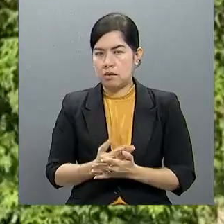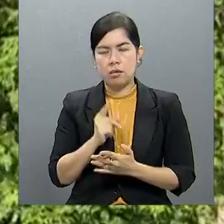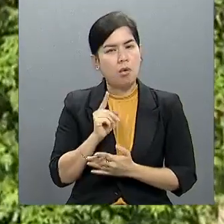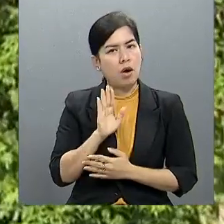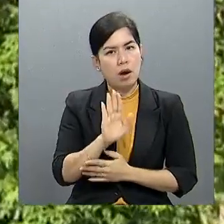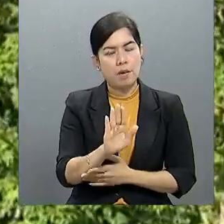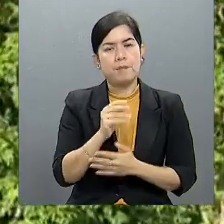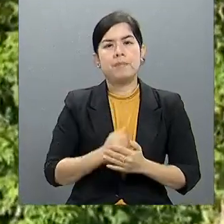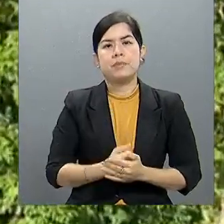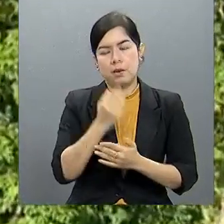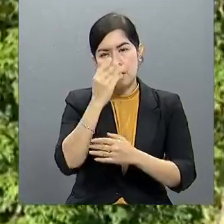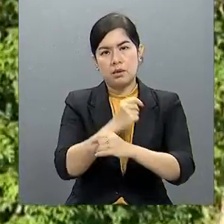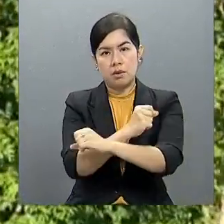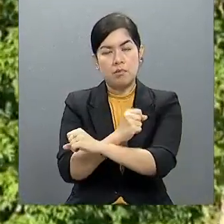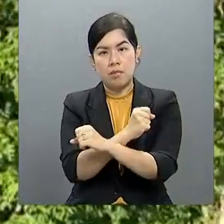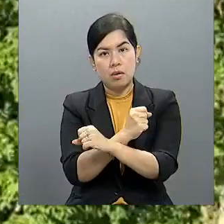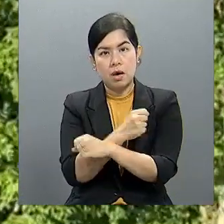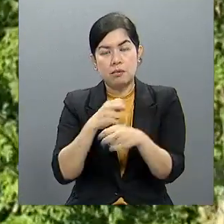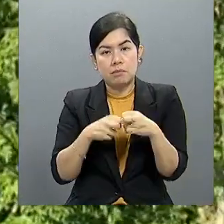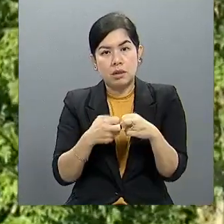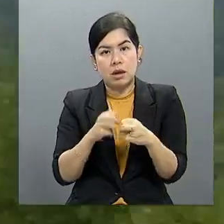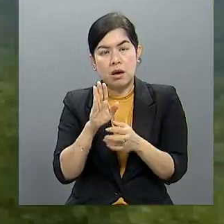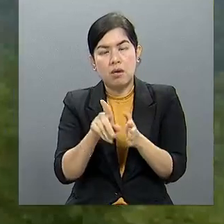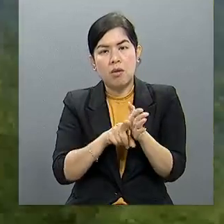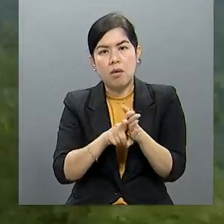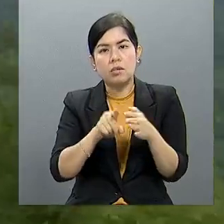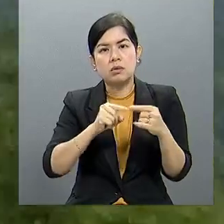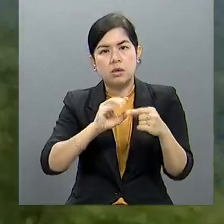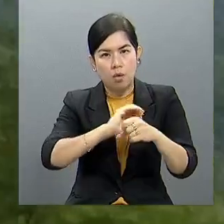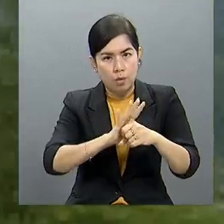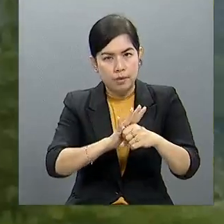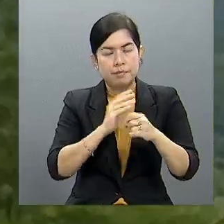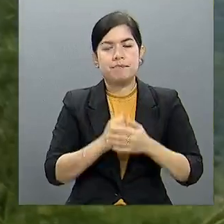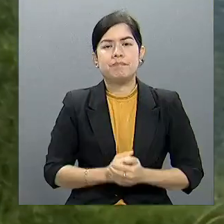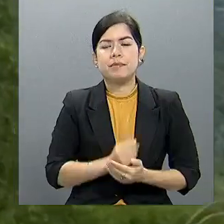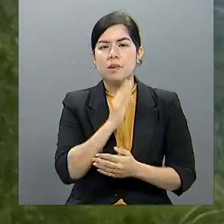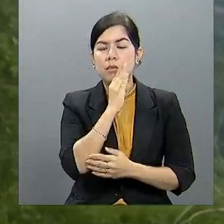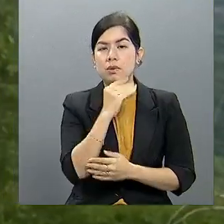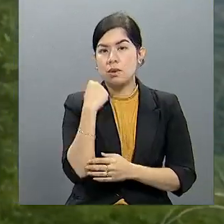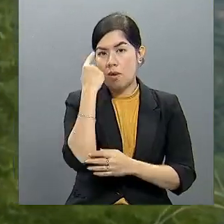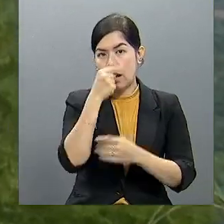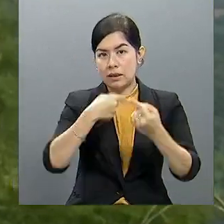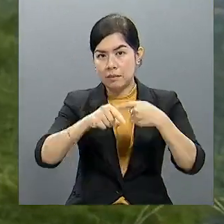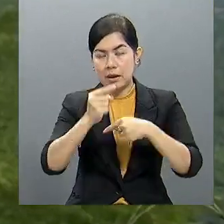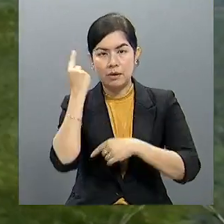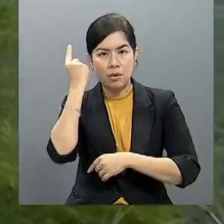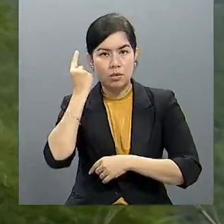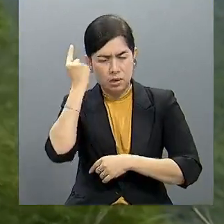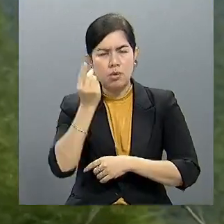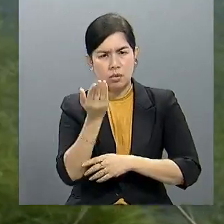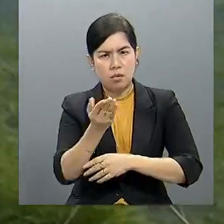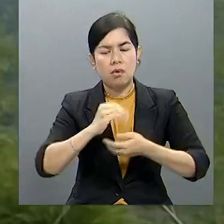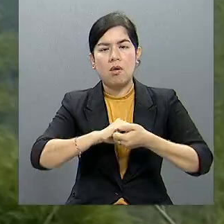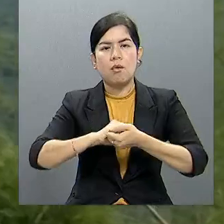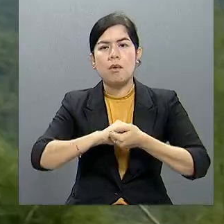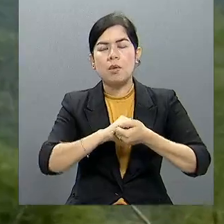ันมาใหเกิดการแพรบาดของเชือ COVID19 นั่นเองค่ะใครที่จะเดินทางไปท่องเที่ยวนะครัขอความรวมมือจองก